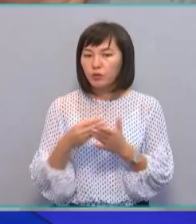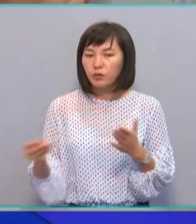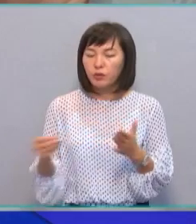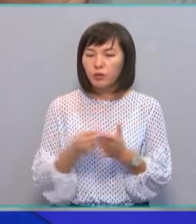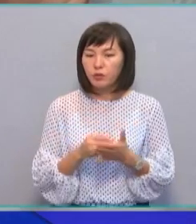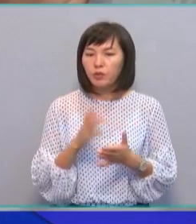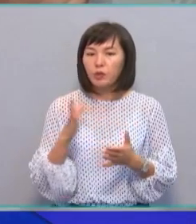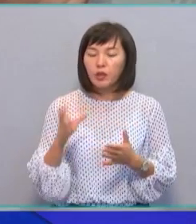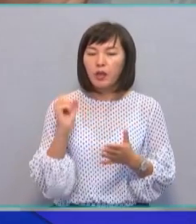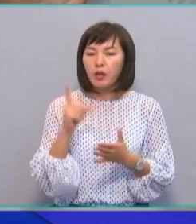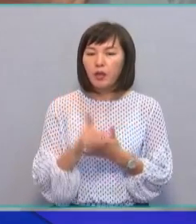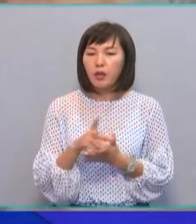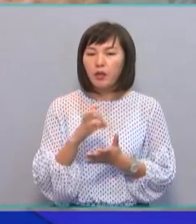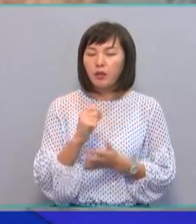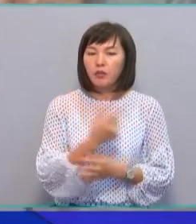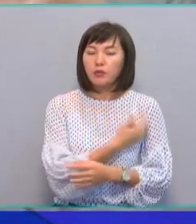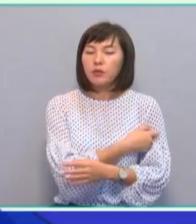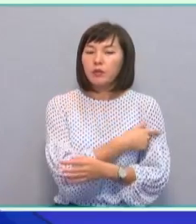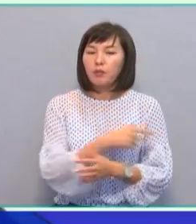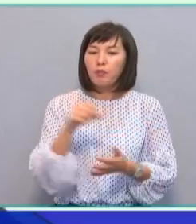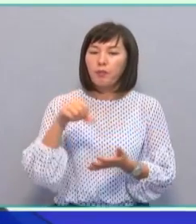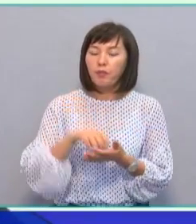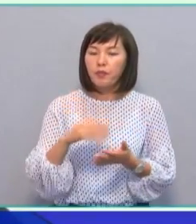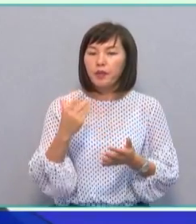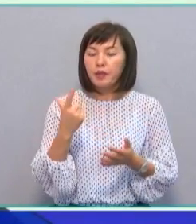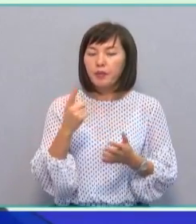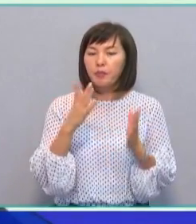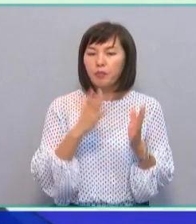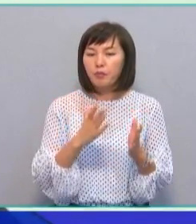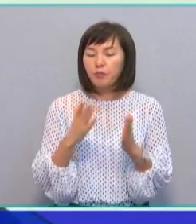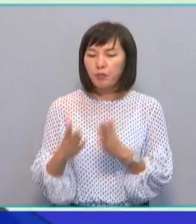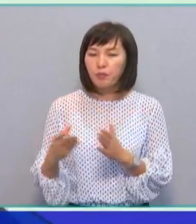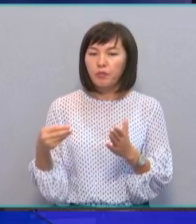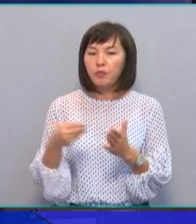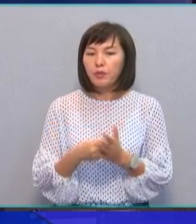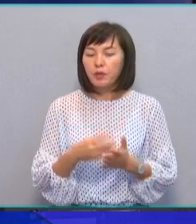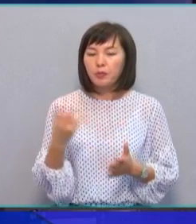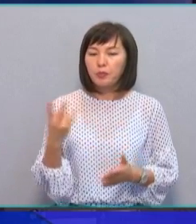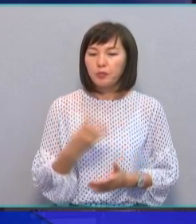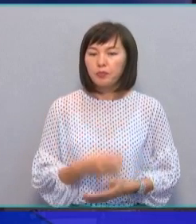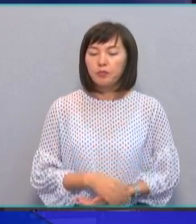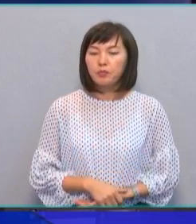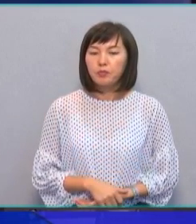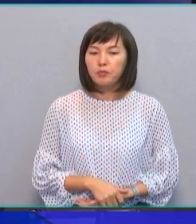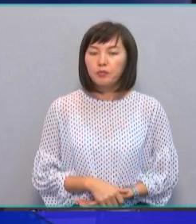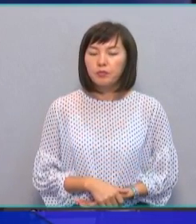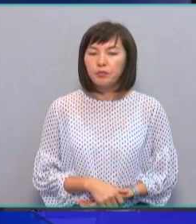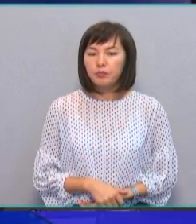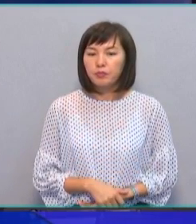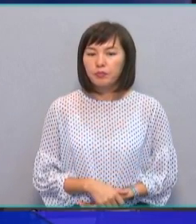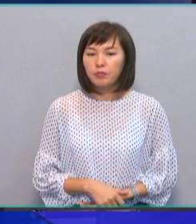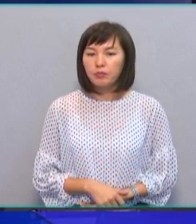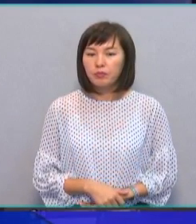жүзеге асырады. Міндетті әлеуметтік сақтандыру жүйесіне қатысу үшін олар бірыңғай жиынтық төлем жасауы қажет. Жаңадан штаб